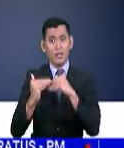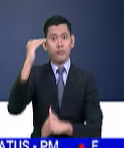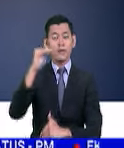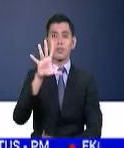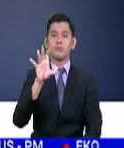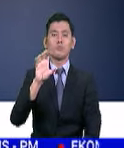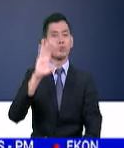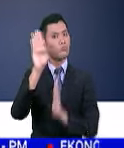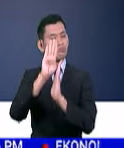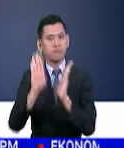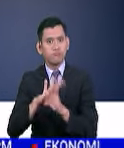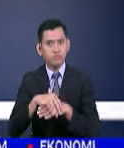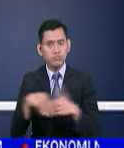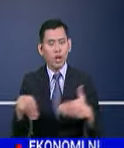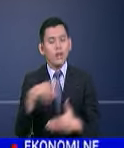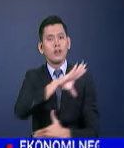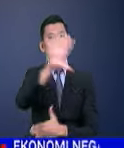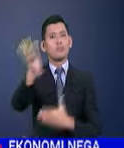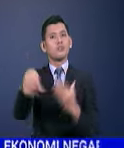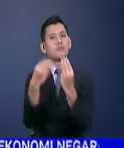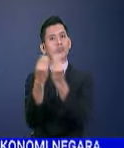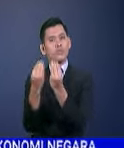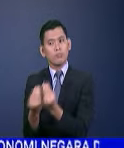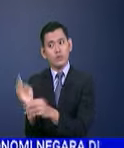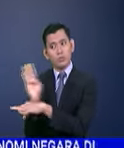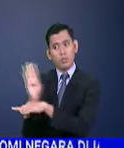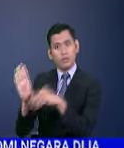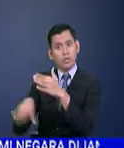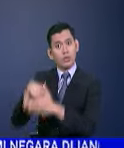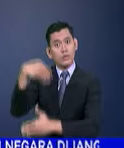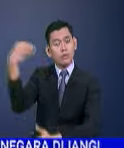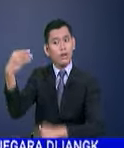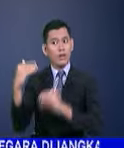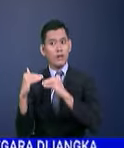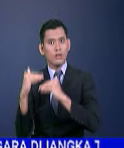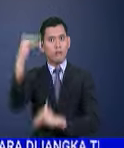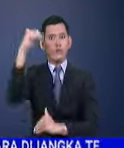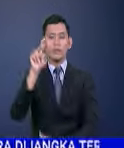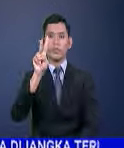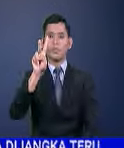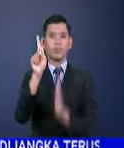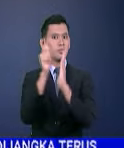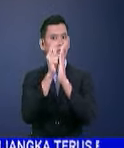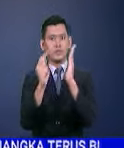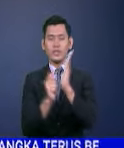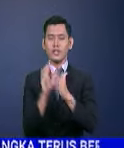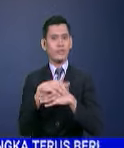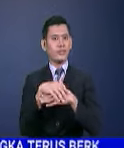RM50 bilion dan peningkatan jumlah perdagangan luar melebihi RM2 trilion.